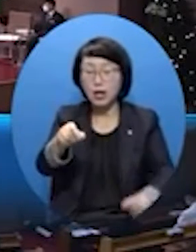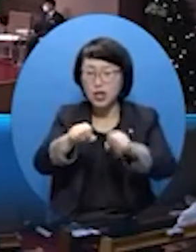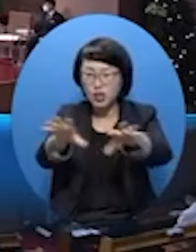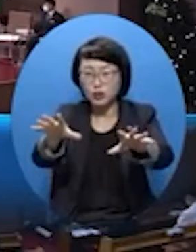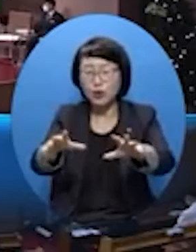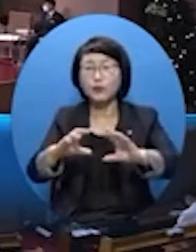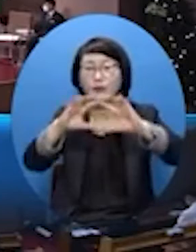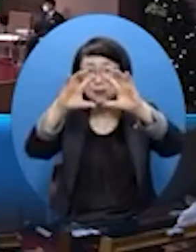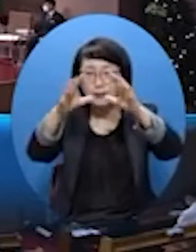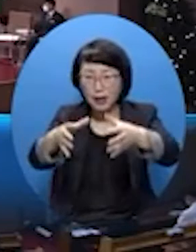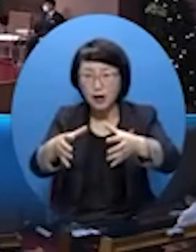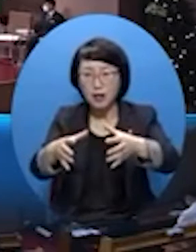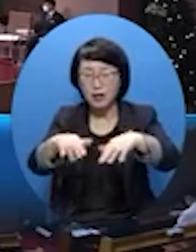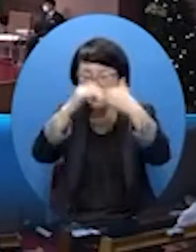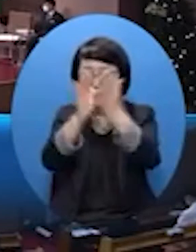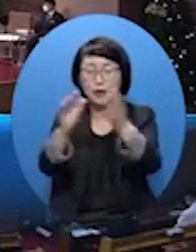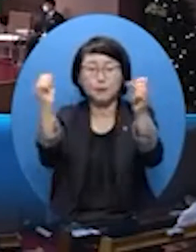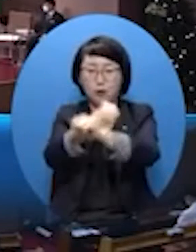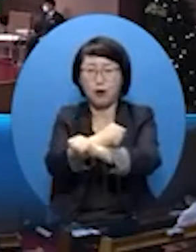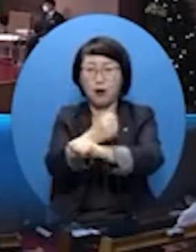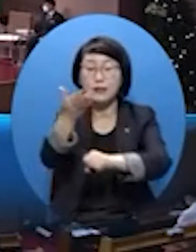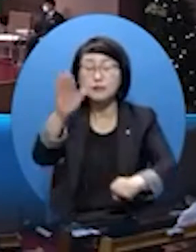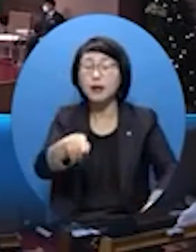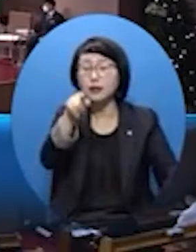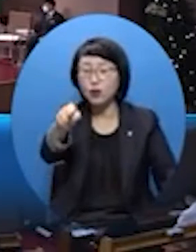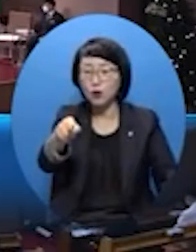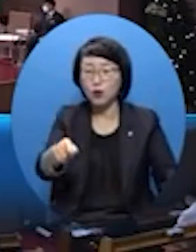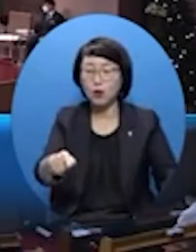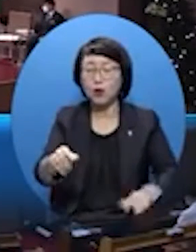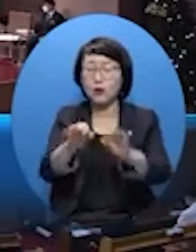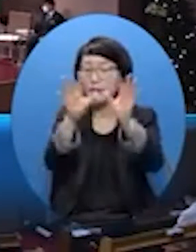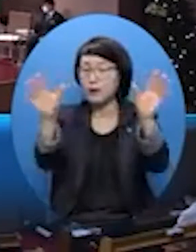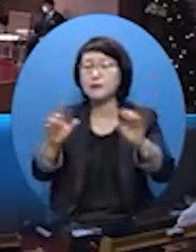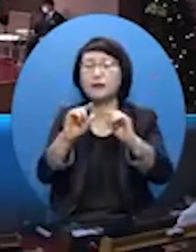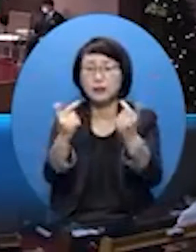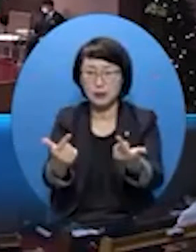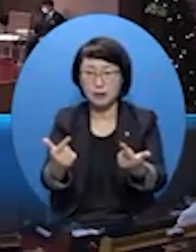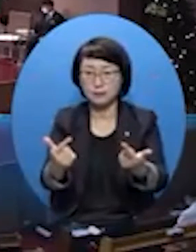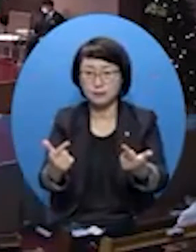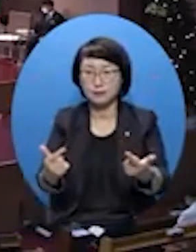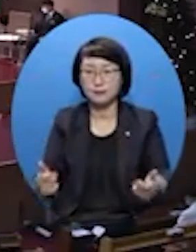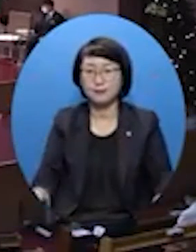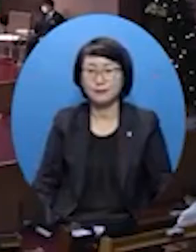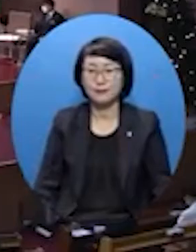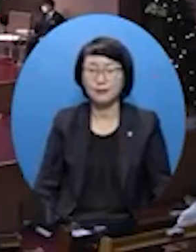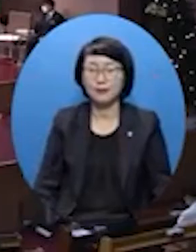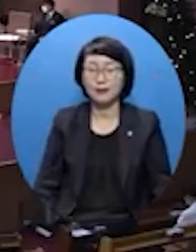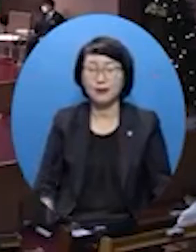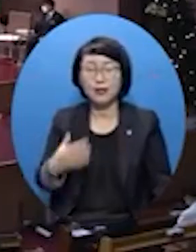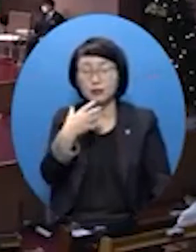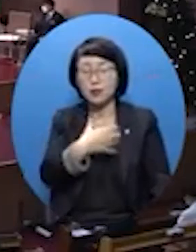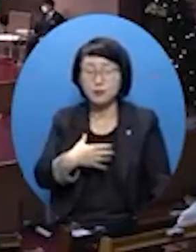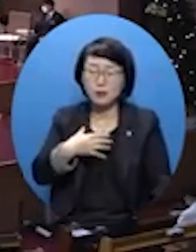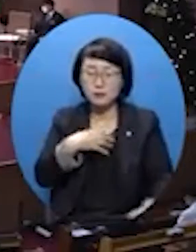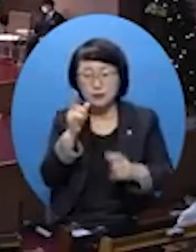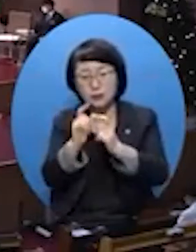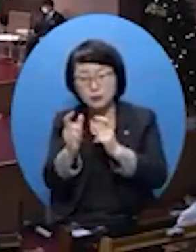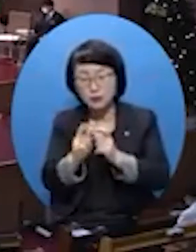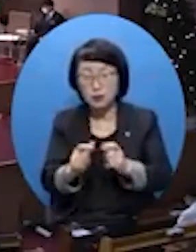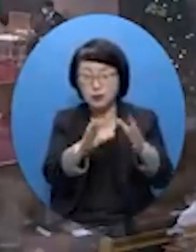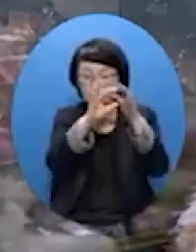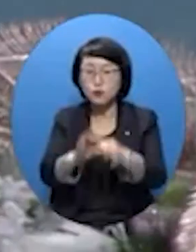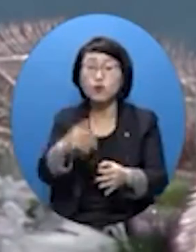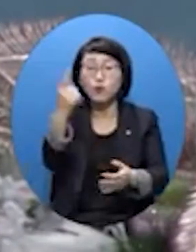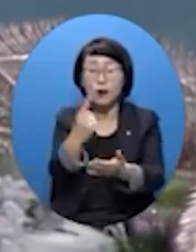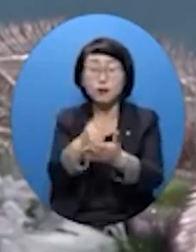너를 흩었던 그 나라들은 다 멸할지라도 너는 사라지지 아니하리라. 염려, 근심, 걱정이 끊임없이